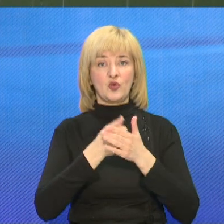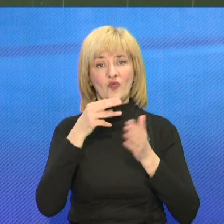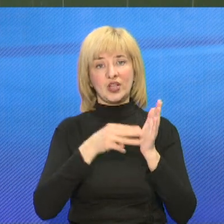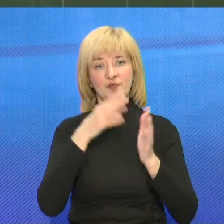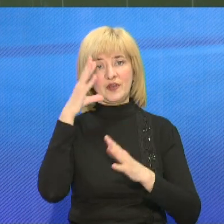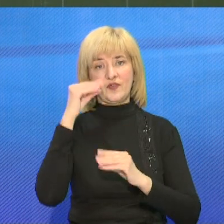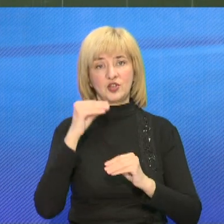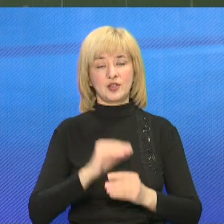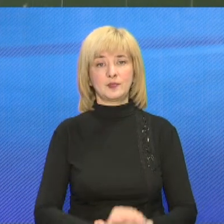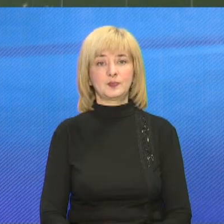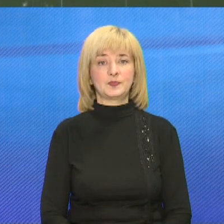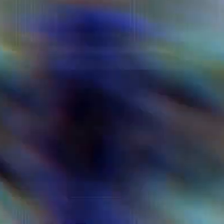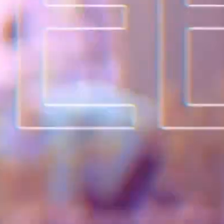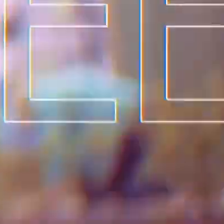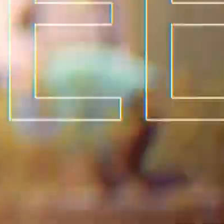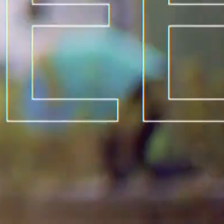вечера.